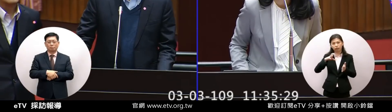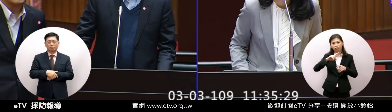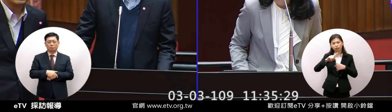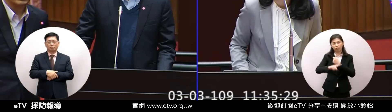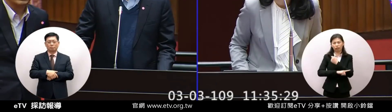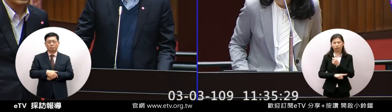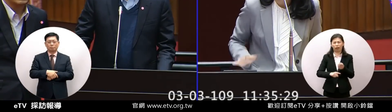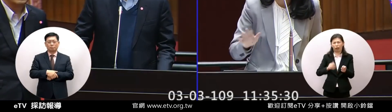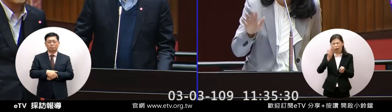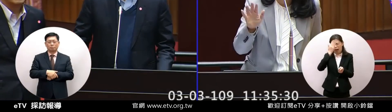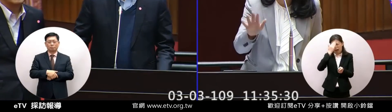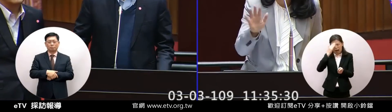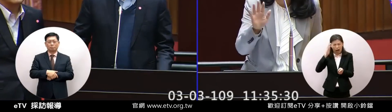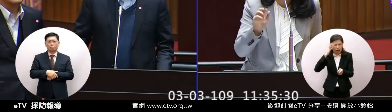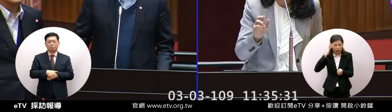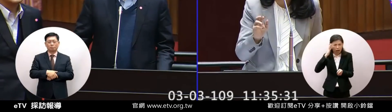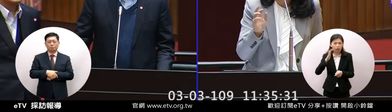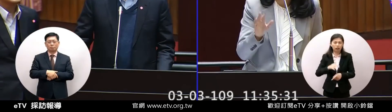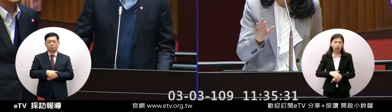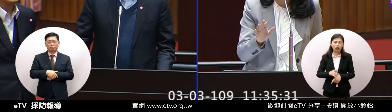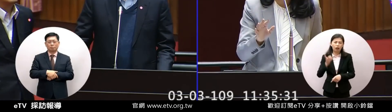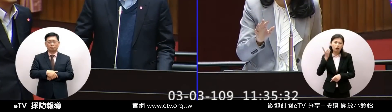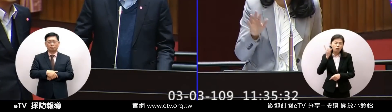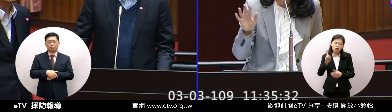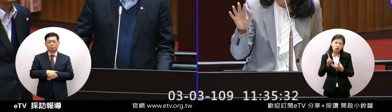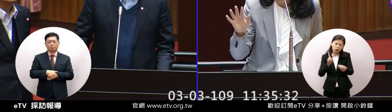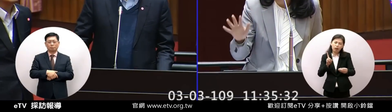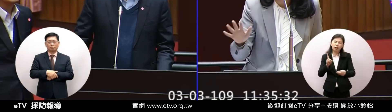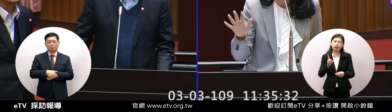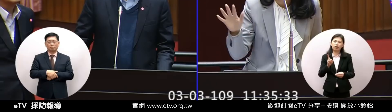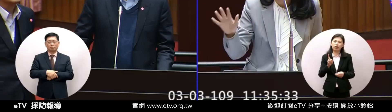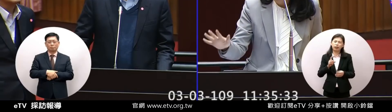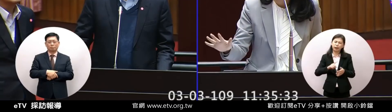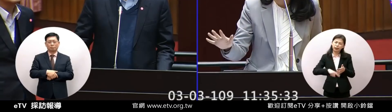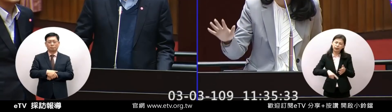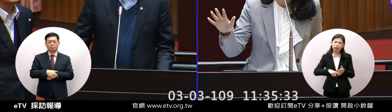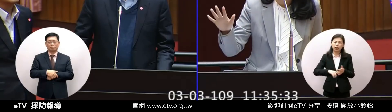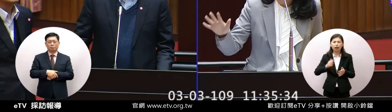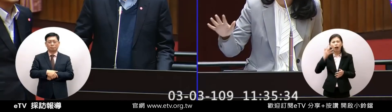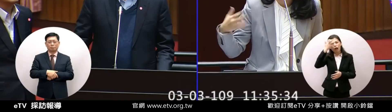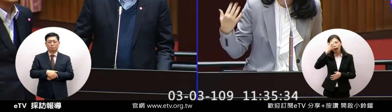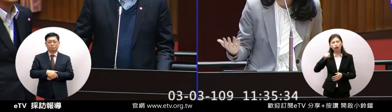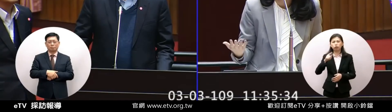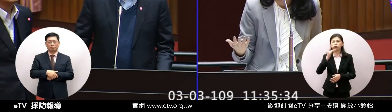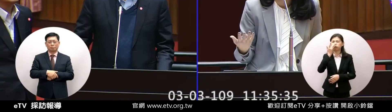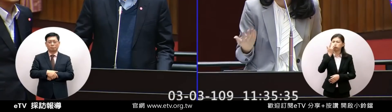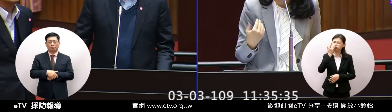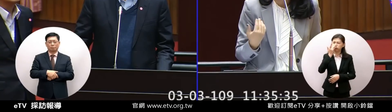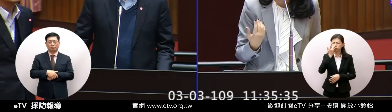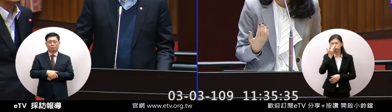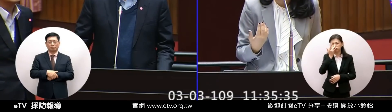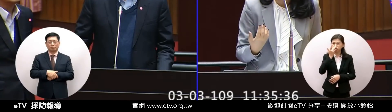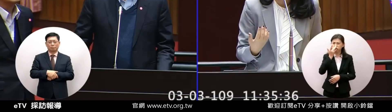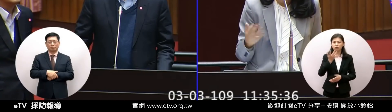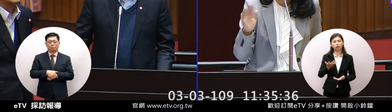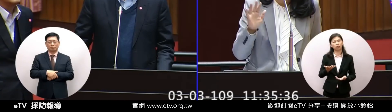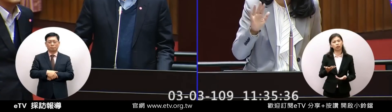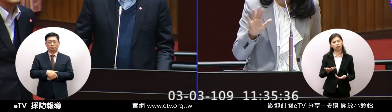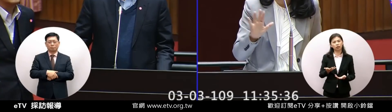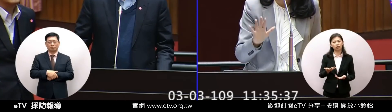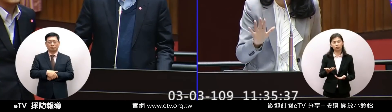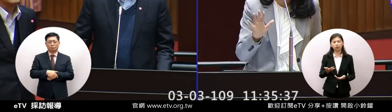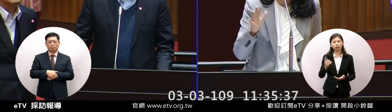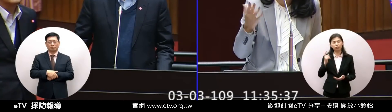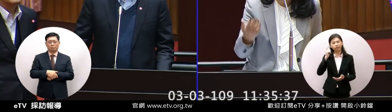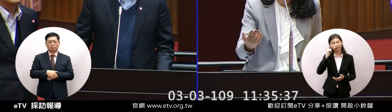其实不是很方便啦。当然，我觉得电子券是一种方式，但是可能老人家旅游的这些，可能有些他们不会用电子券，所